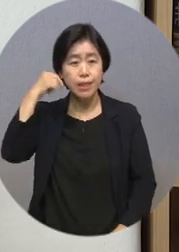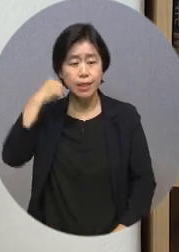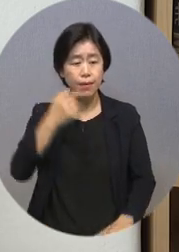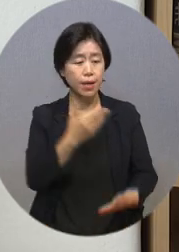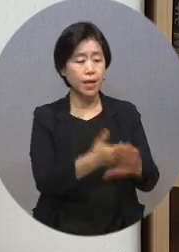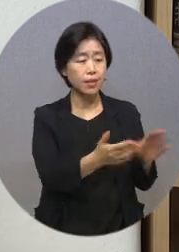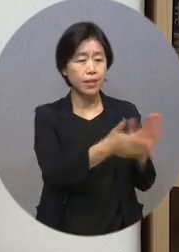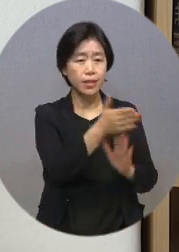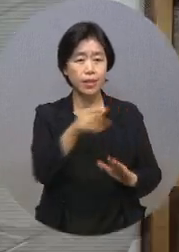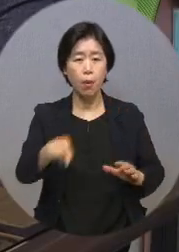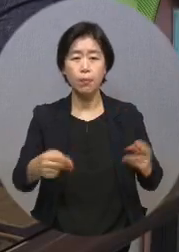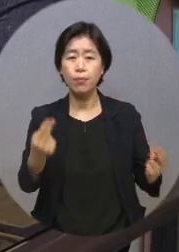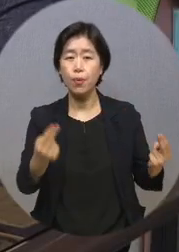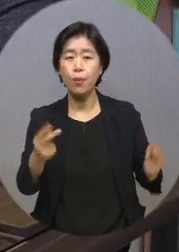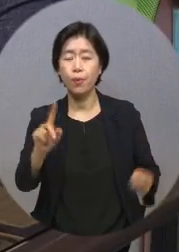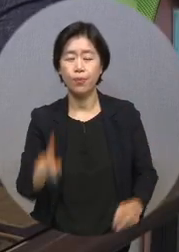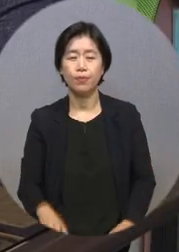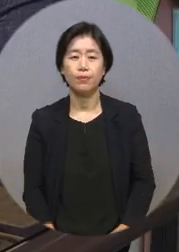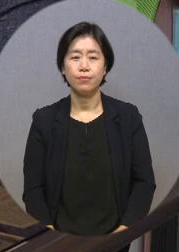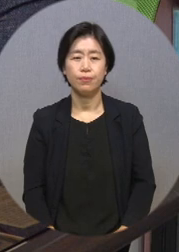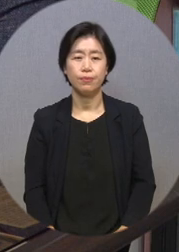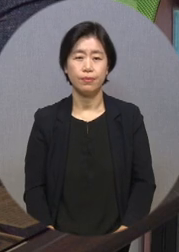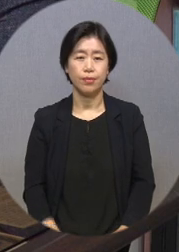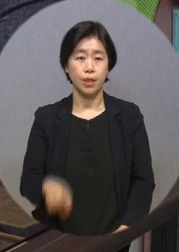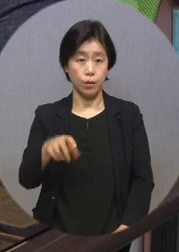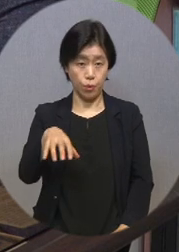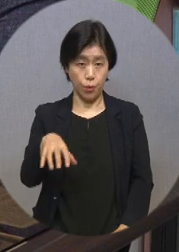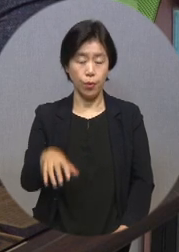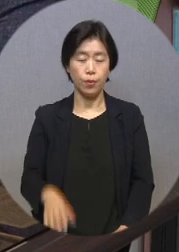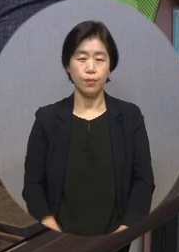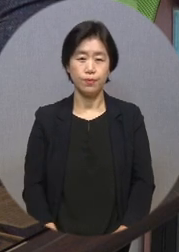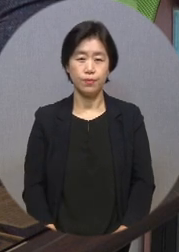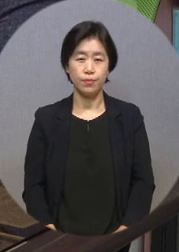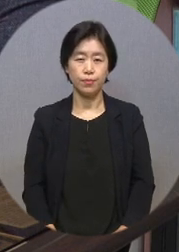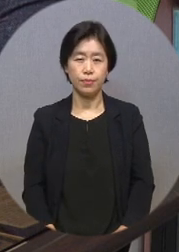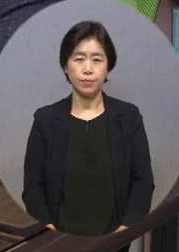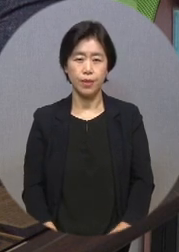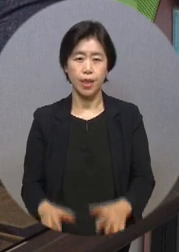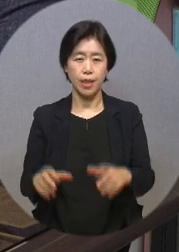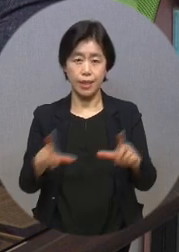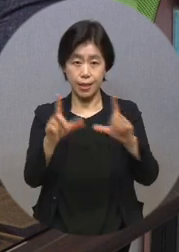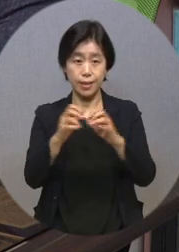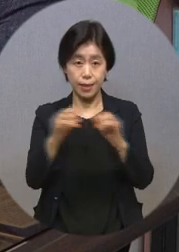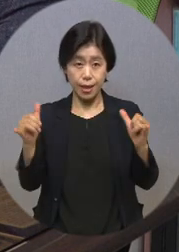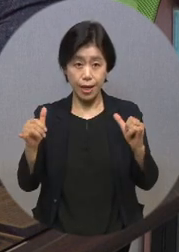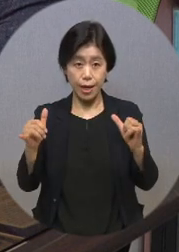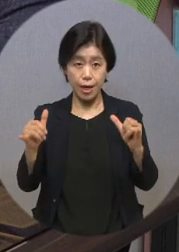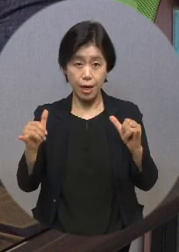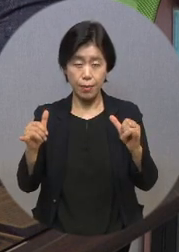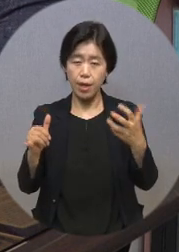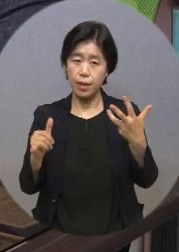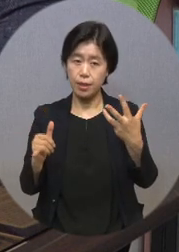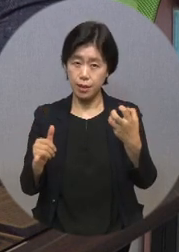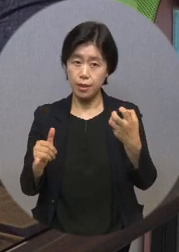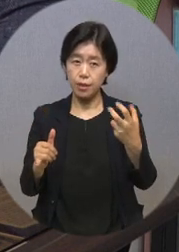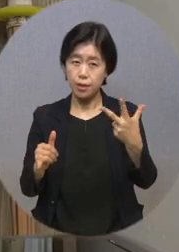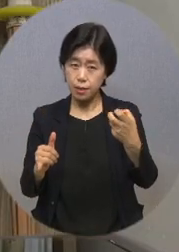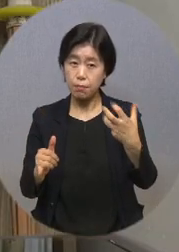차이점도 있을 것 같아요. 예, 현재 세종시의 인구의 전체 인구의 한 78% 정도가 신도심